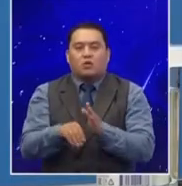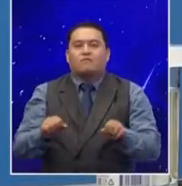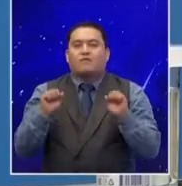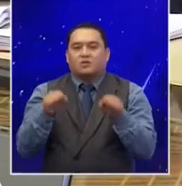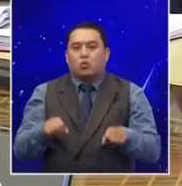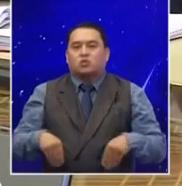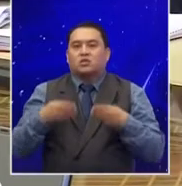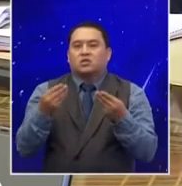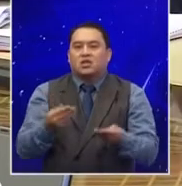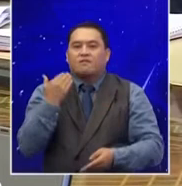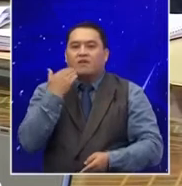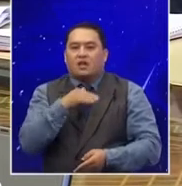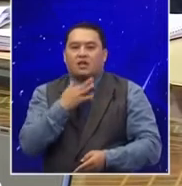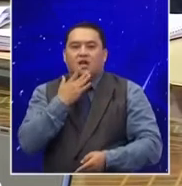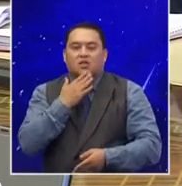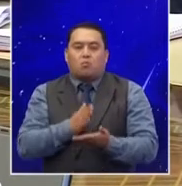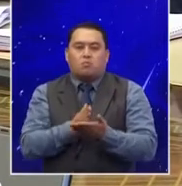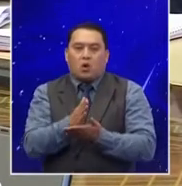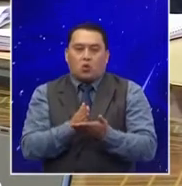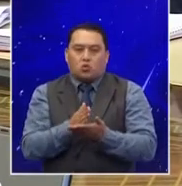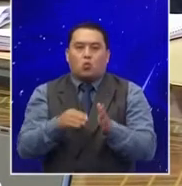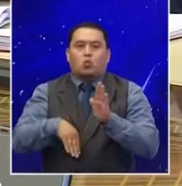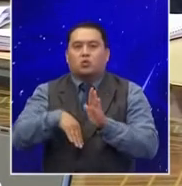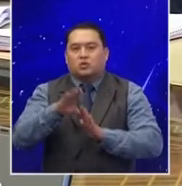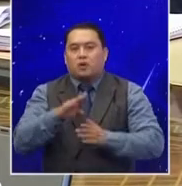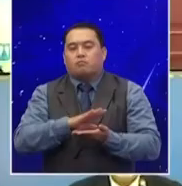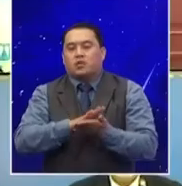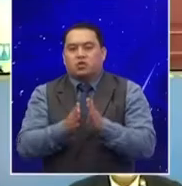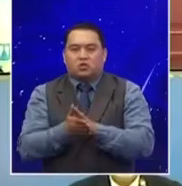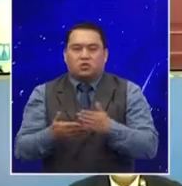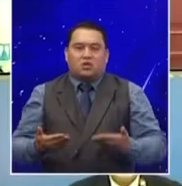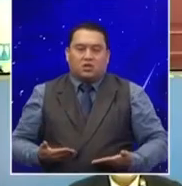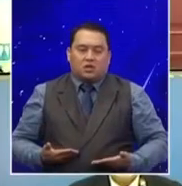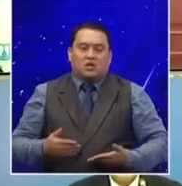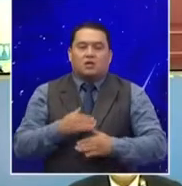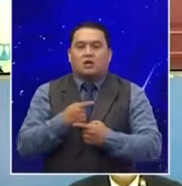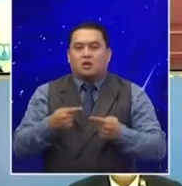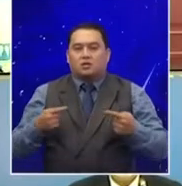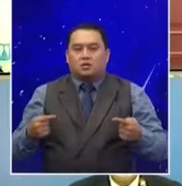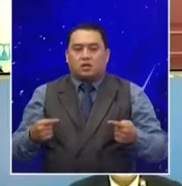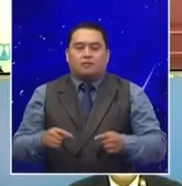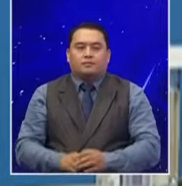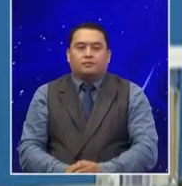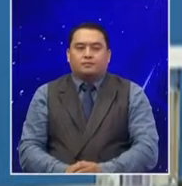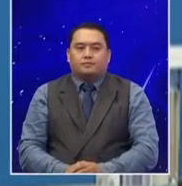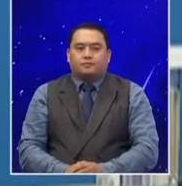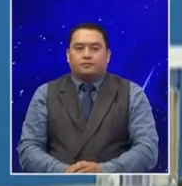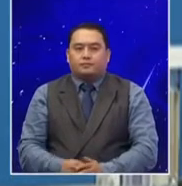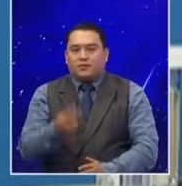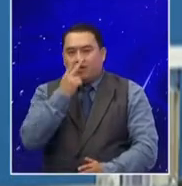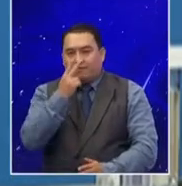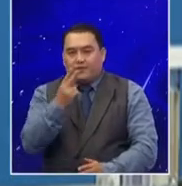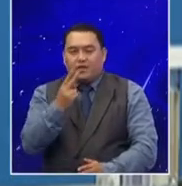возможность отслеживать эффективность национальной политики по улучшению положения детей в разных сферах и в разбивке по регионам. Мы видим, как